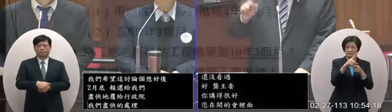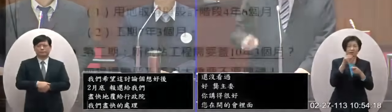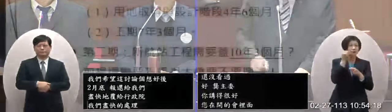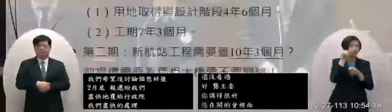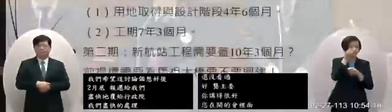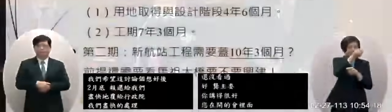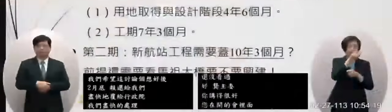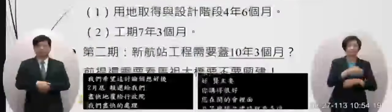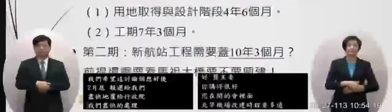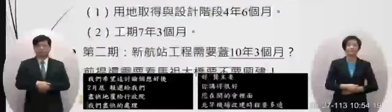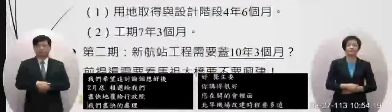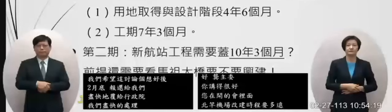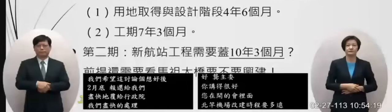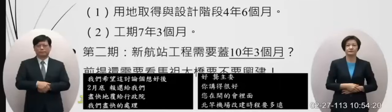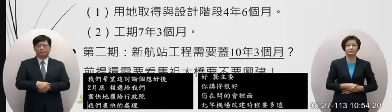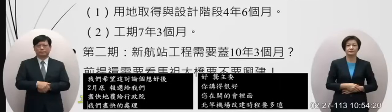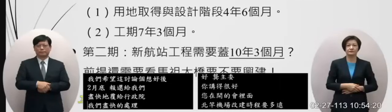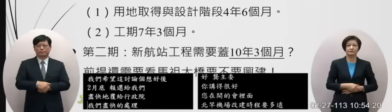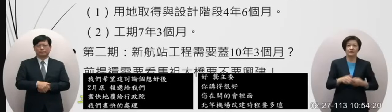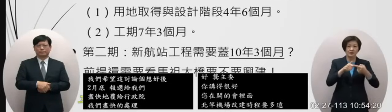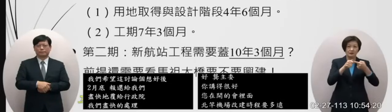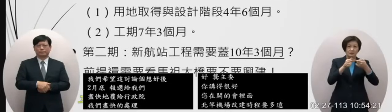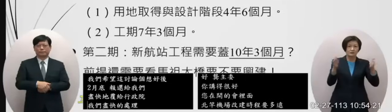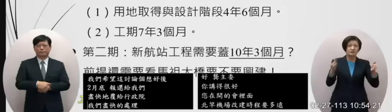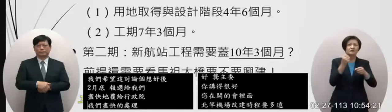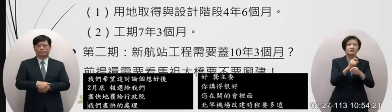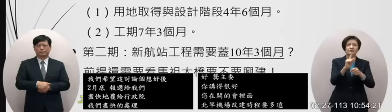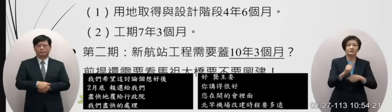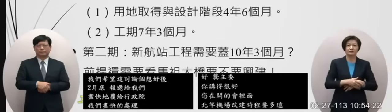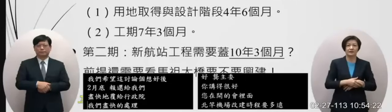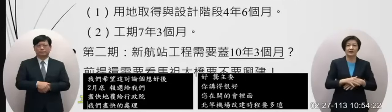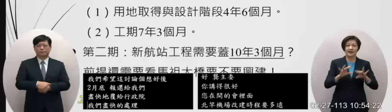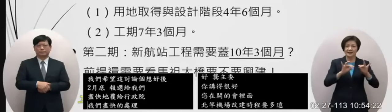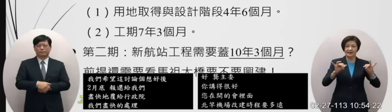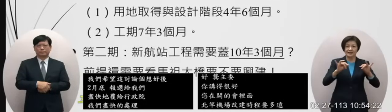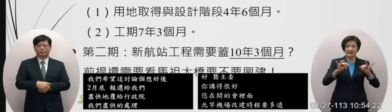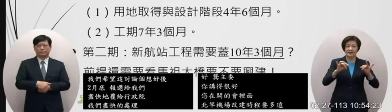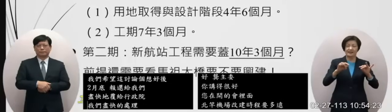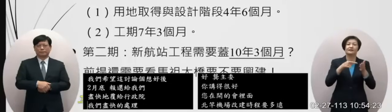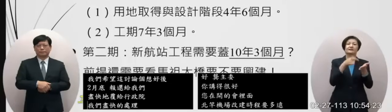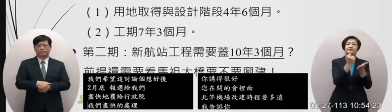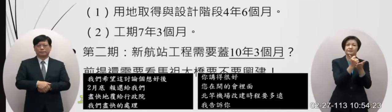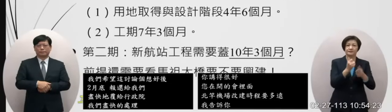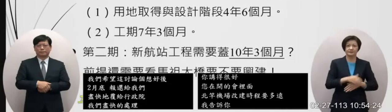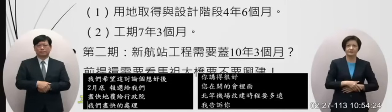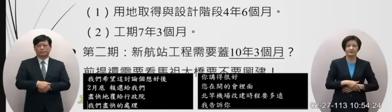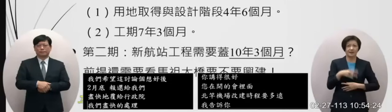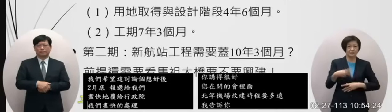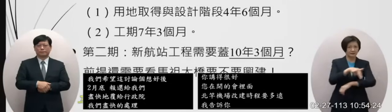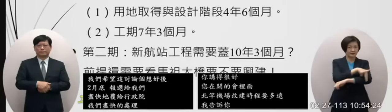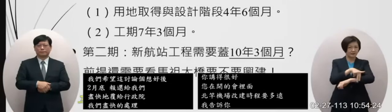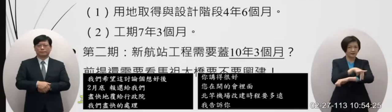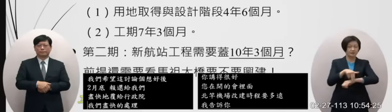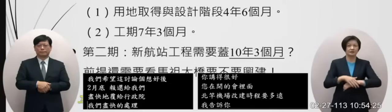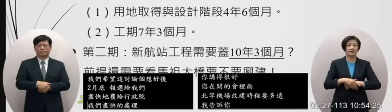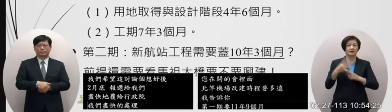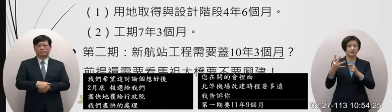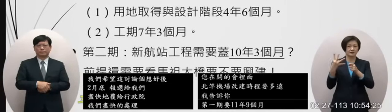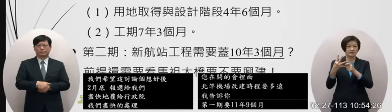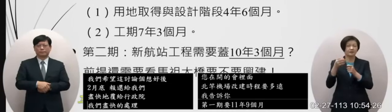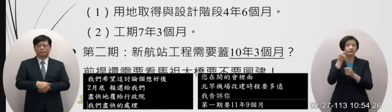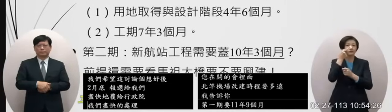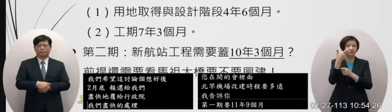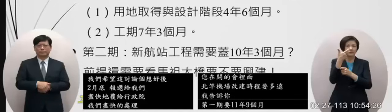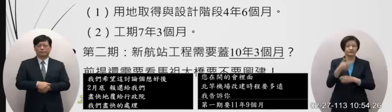期啊，第一期干什么呢？用地取得这个设计要